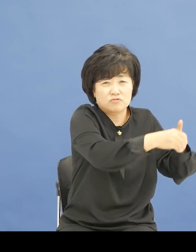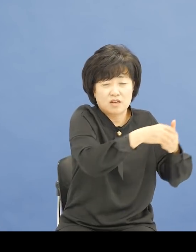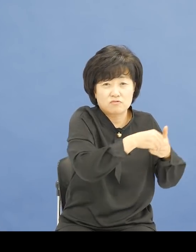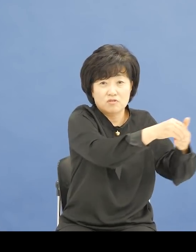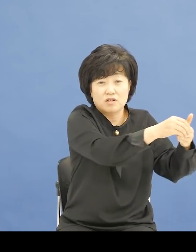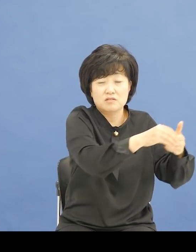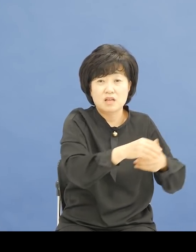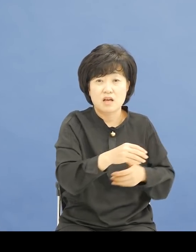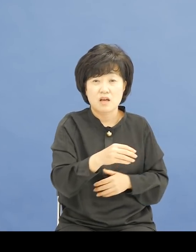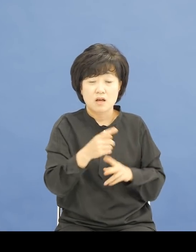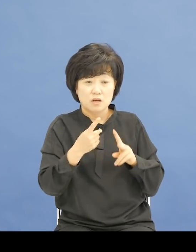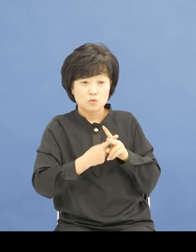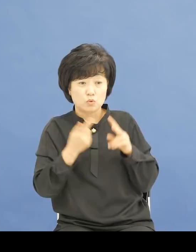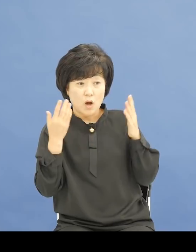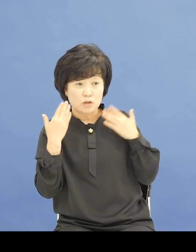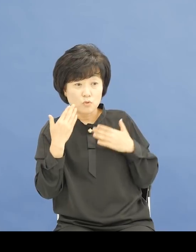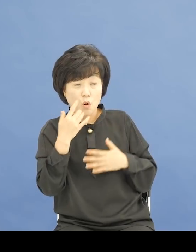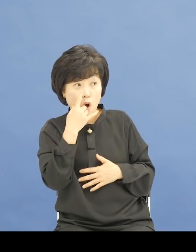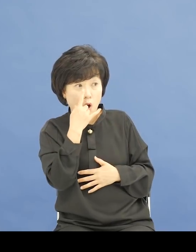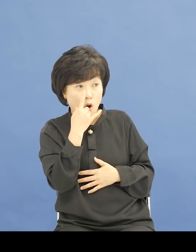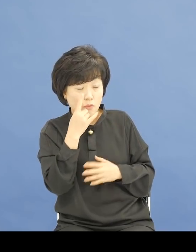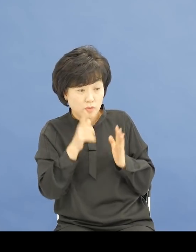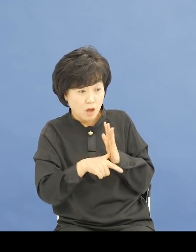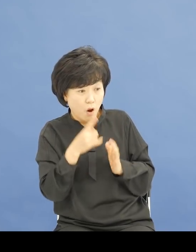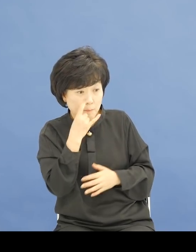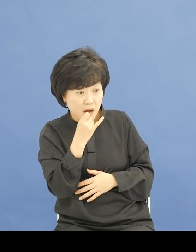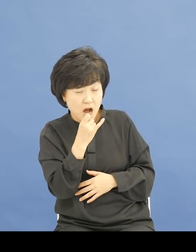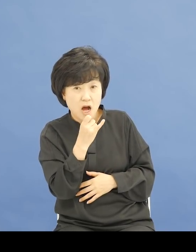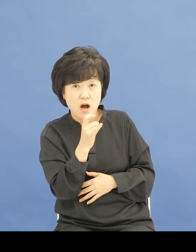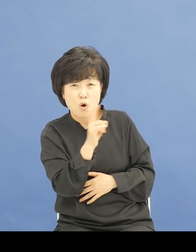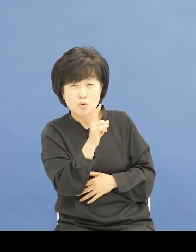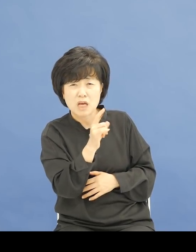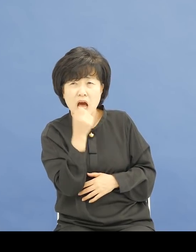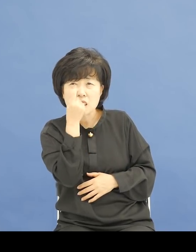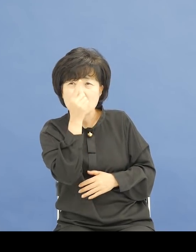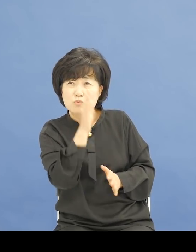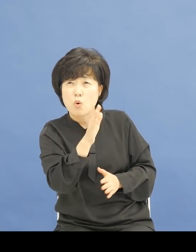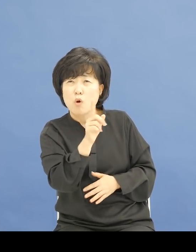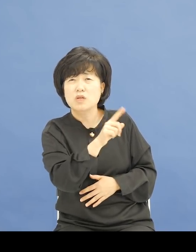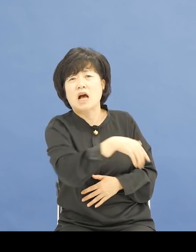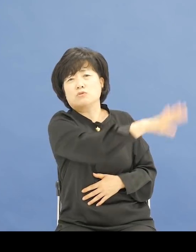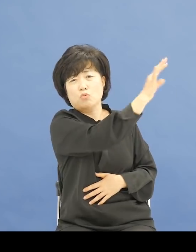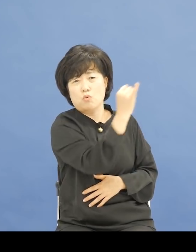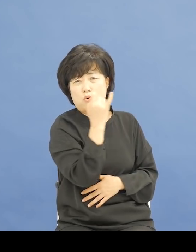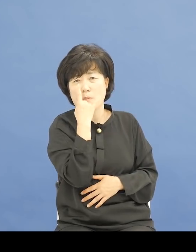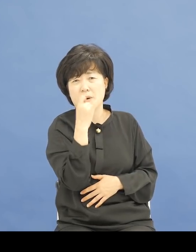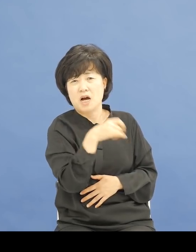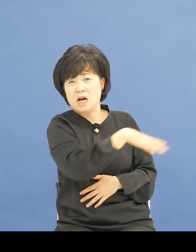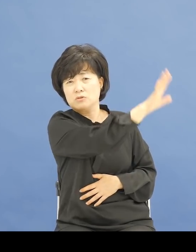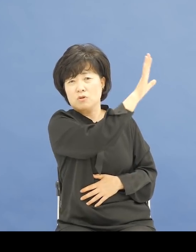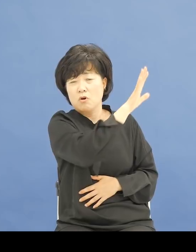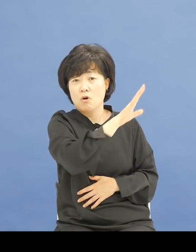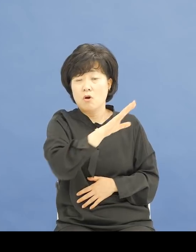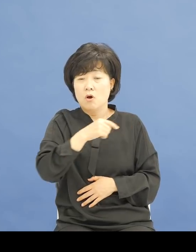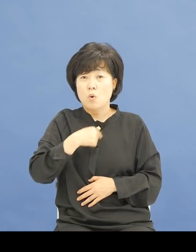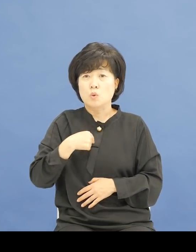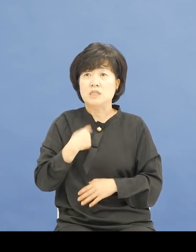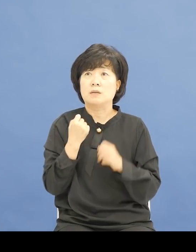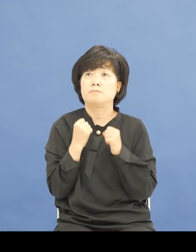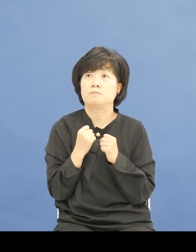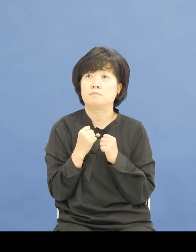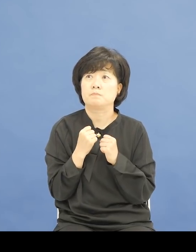잠시 나가셨어요. 홀로. 네. 예. 그때 제가 이제 혼자 집에 남겨져 있고 아버지가 밤마다 이제 술을 드시고